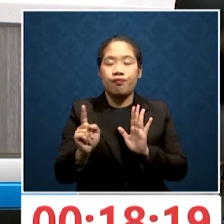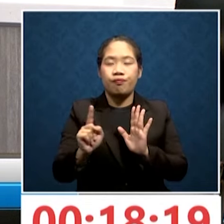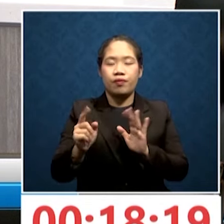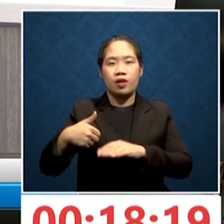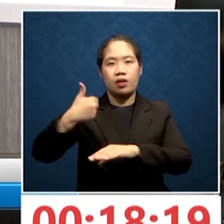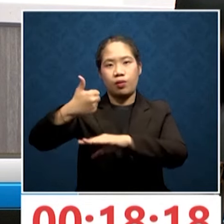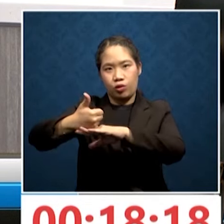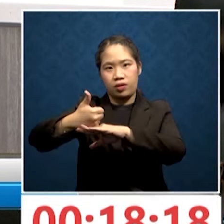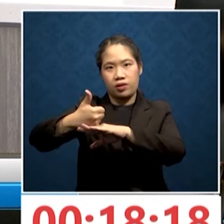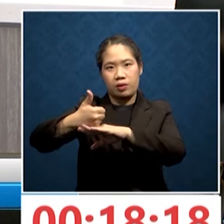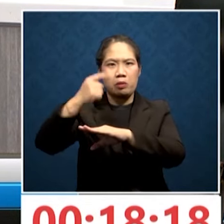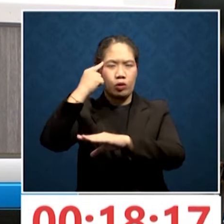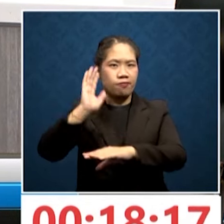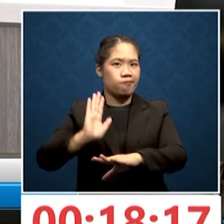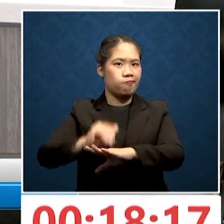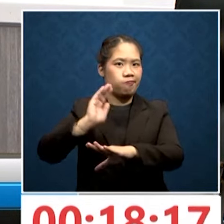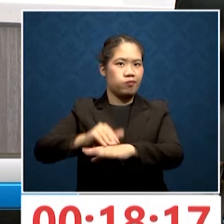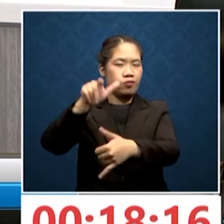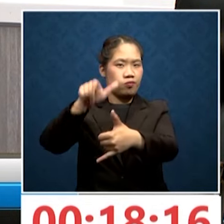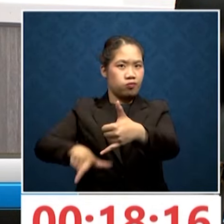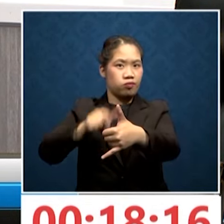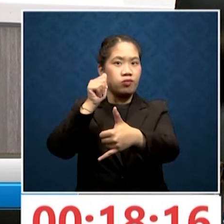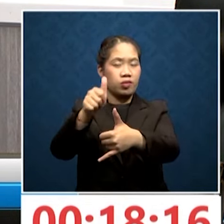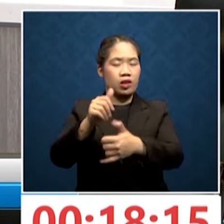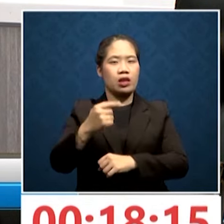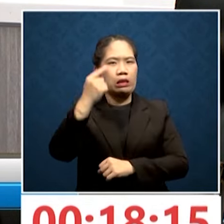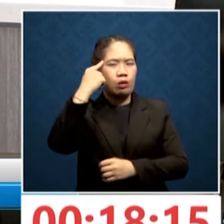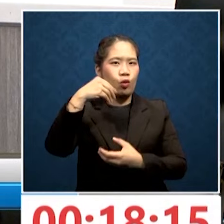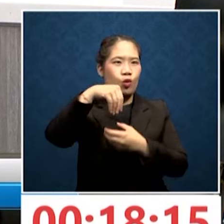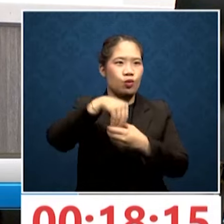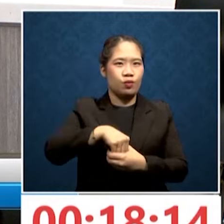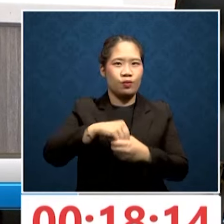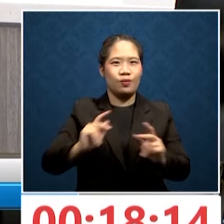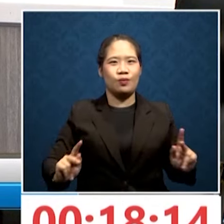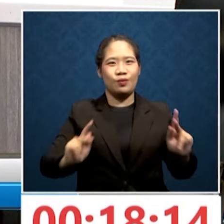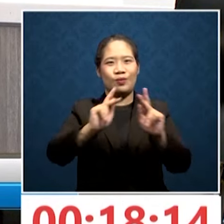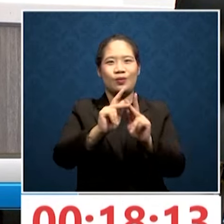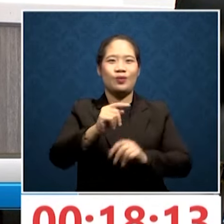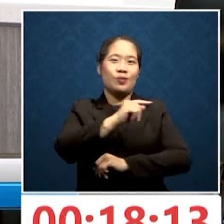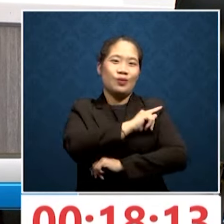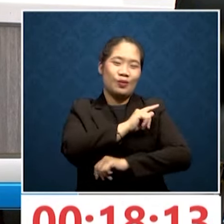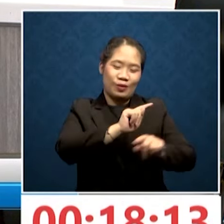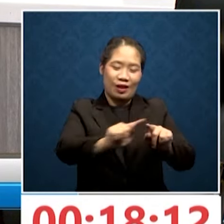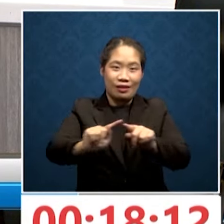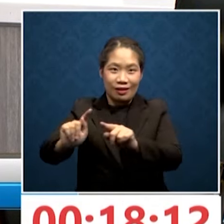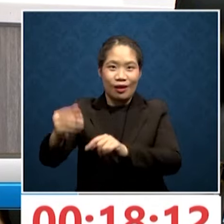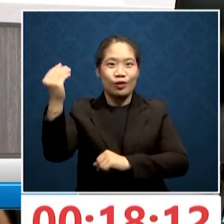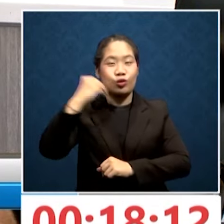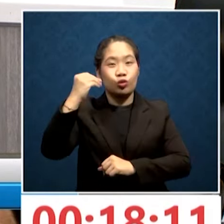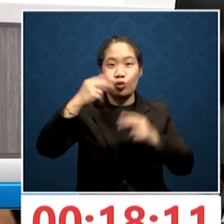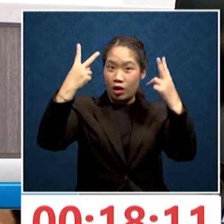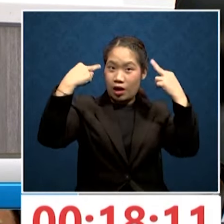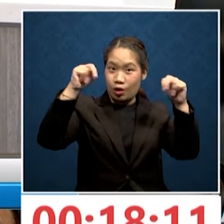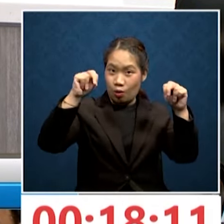มนตรีเนี่ยท่านเป็นคนที่มีความสามารถพิเศษท่านอยู่มาทุกกระทรวงทุกนายกรัฐมนตรี